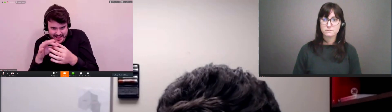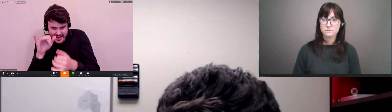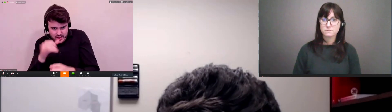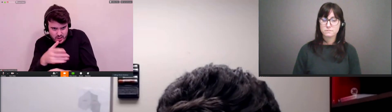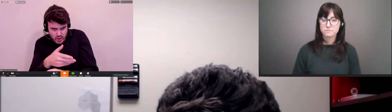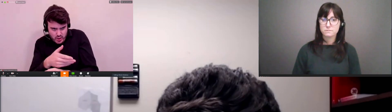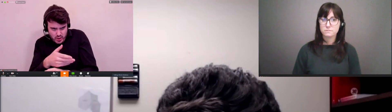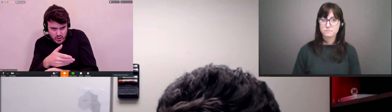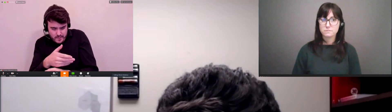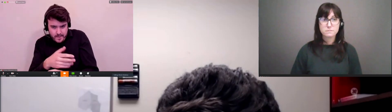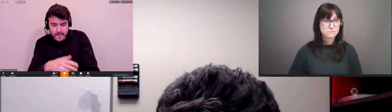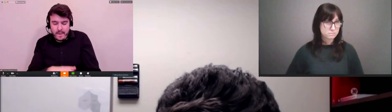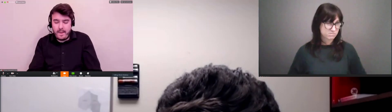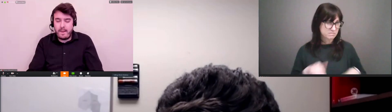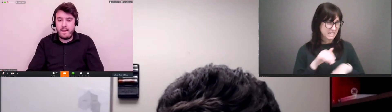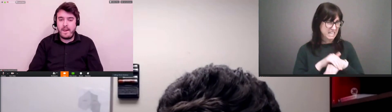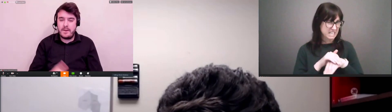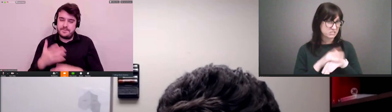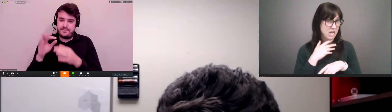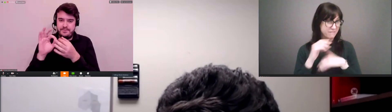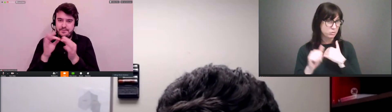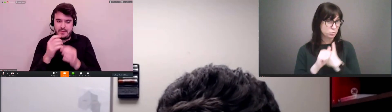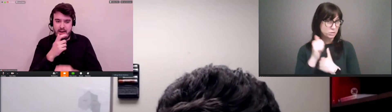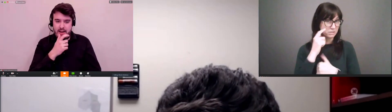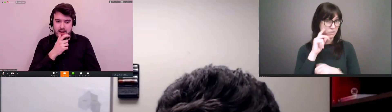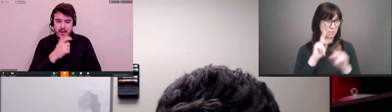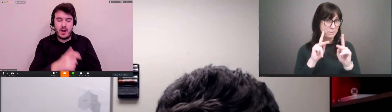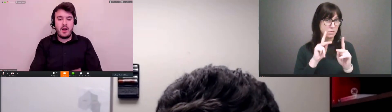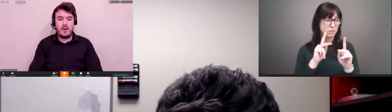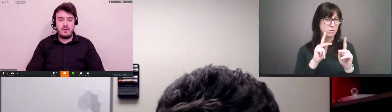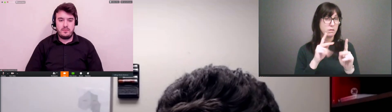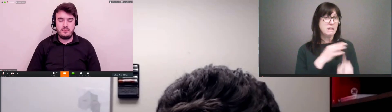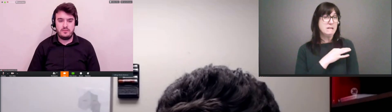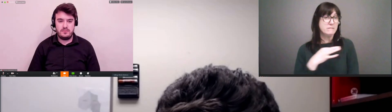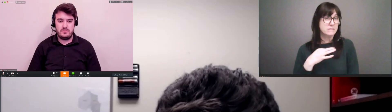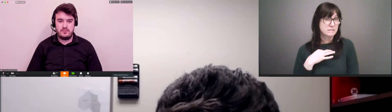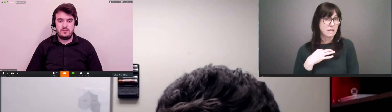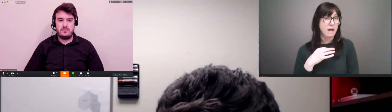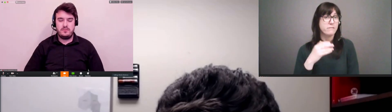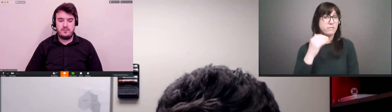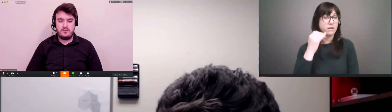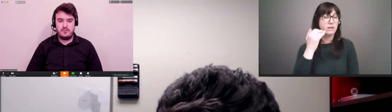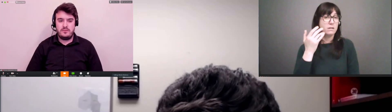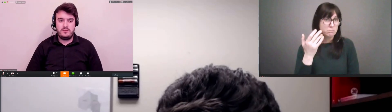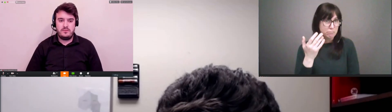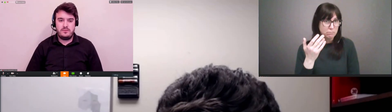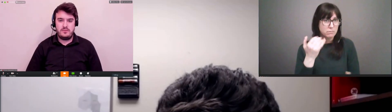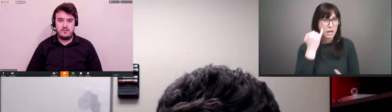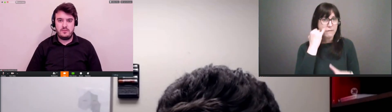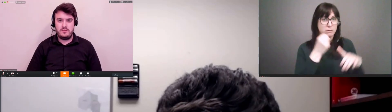So is there a risk to frontline workers being placed in quarantine for our health system?